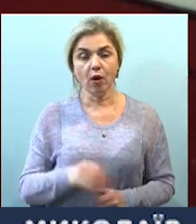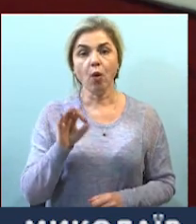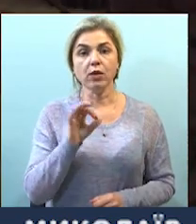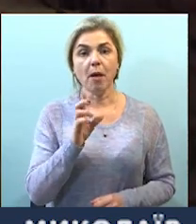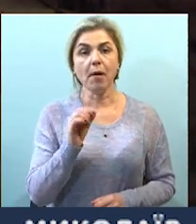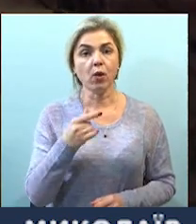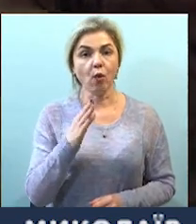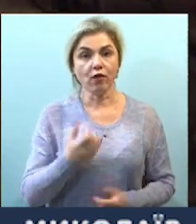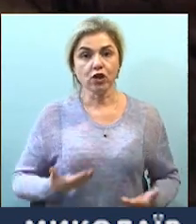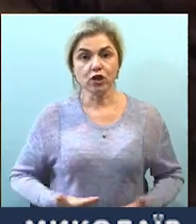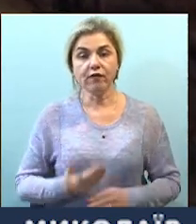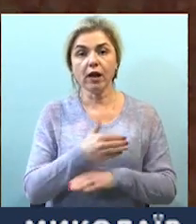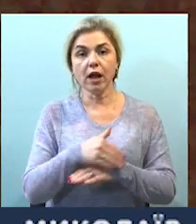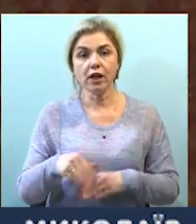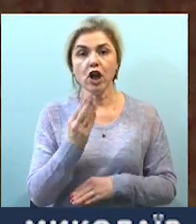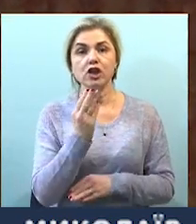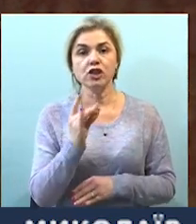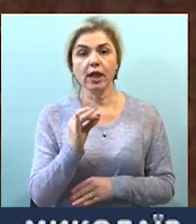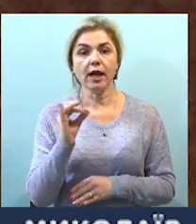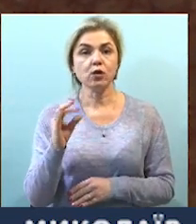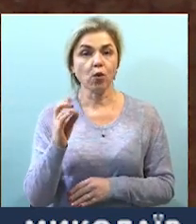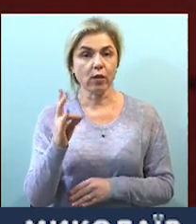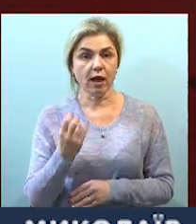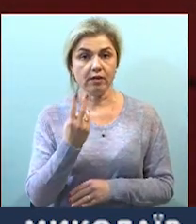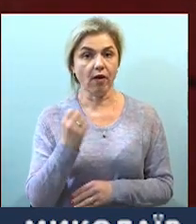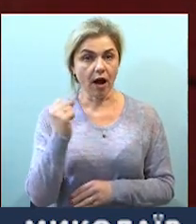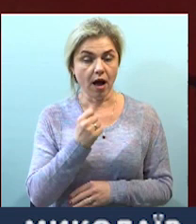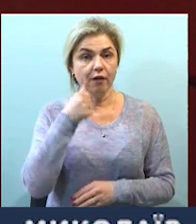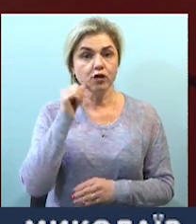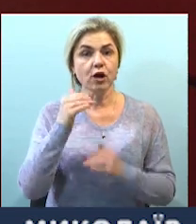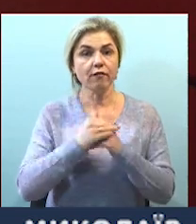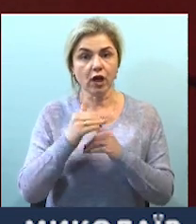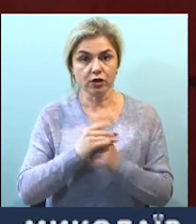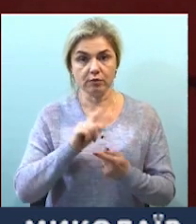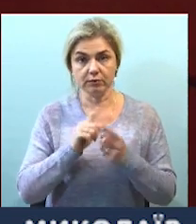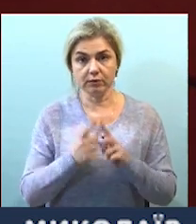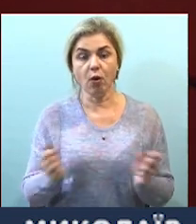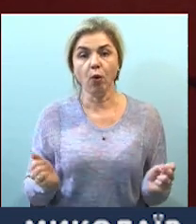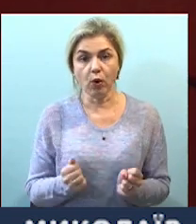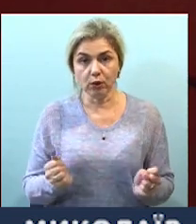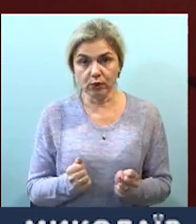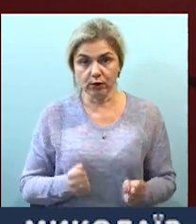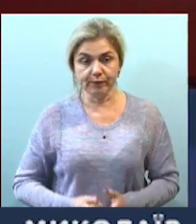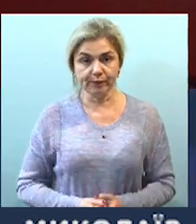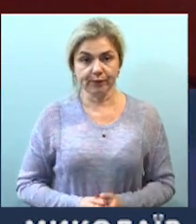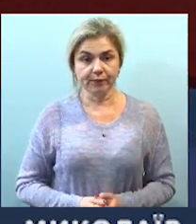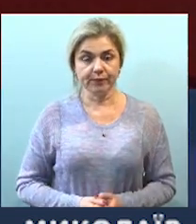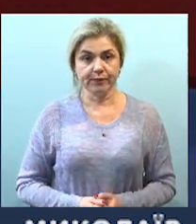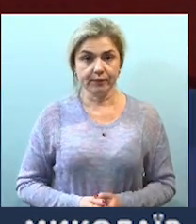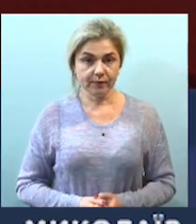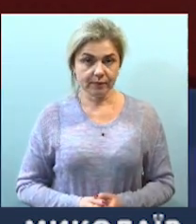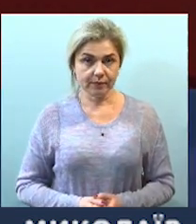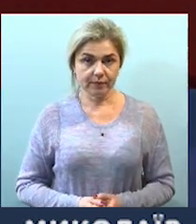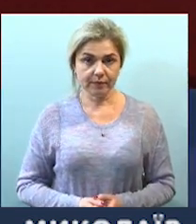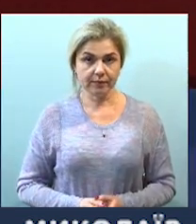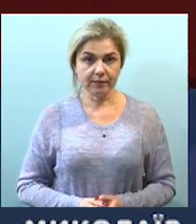Олександра Багрова мешкає за адресою Шнейерсона 2А. Каже, вчора ввечері вдома стало холодно. Тільки одягнені